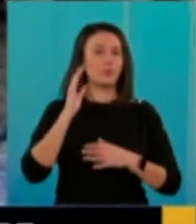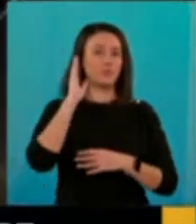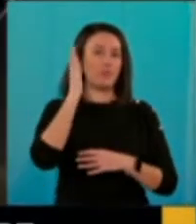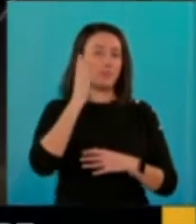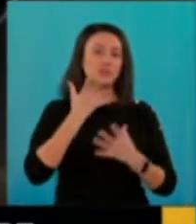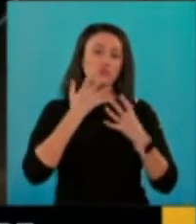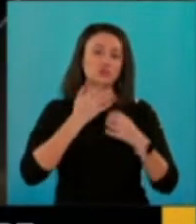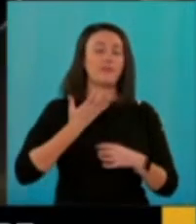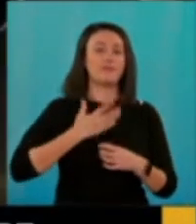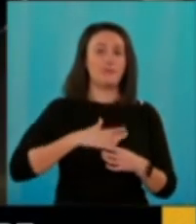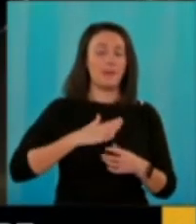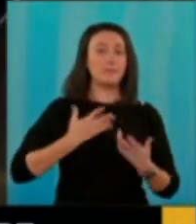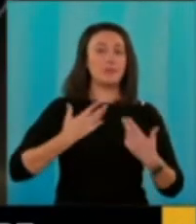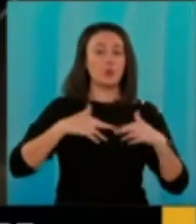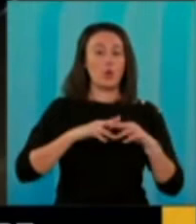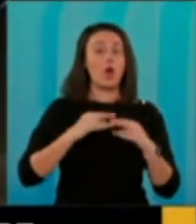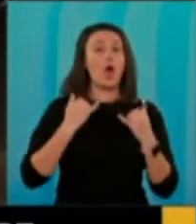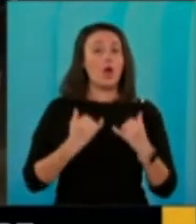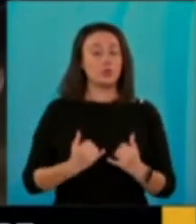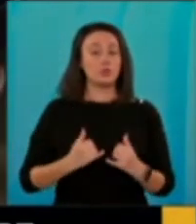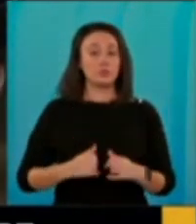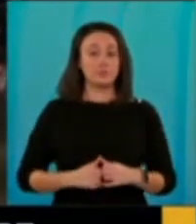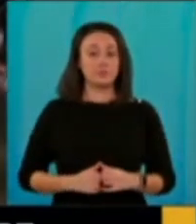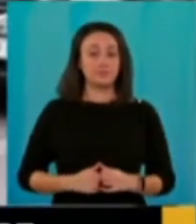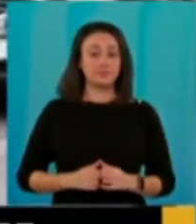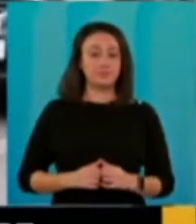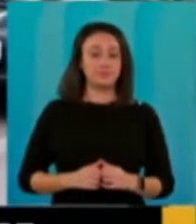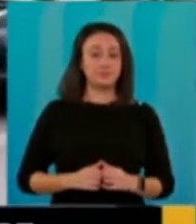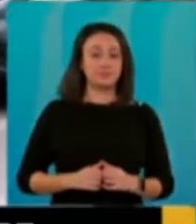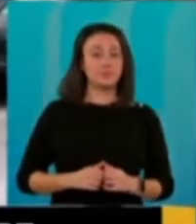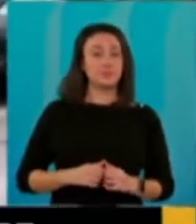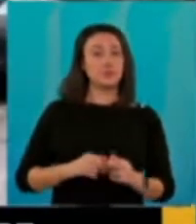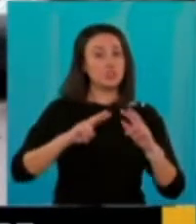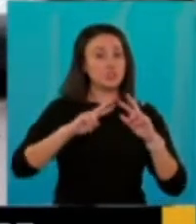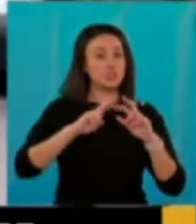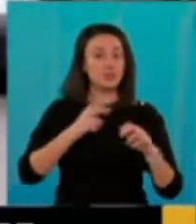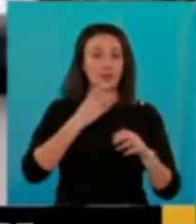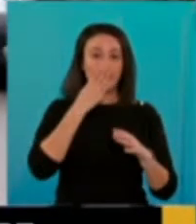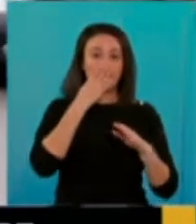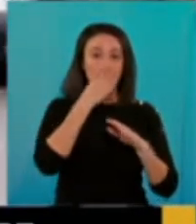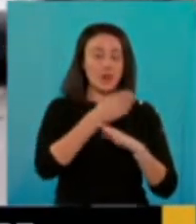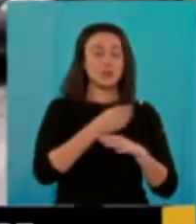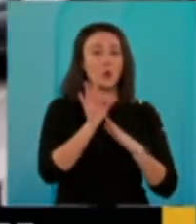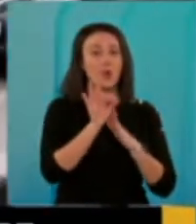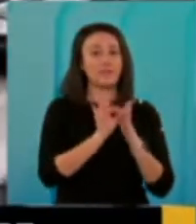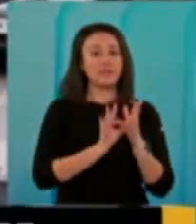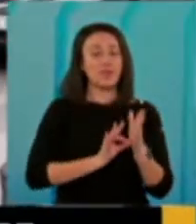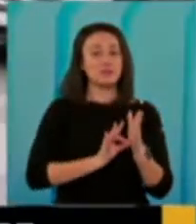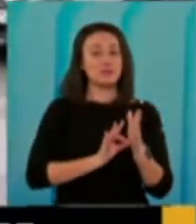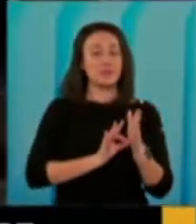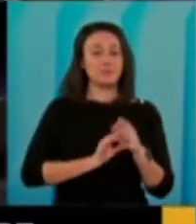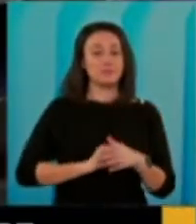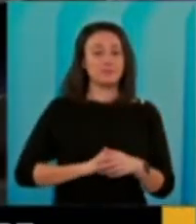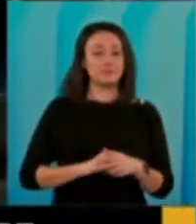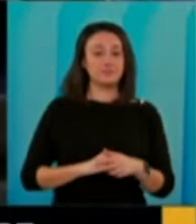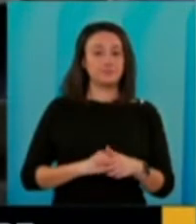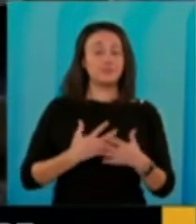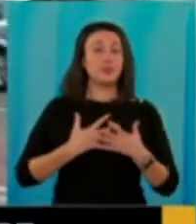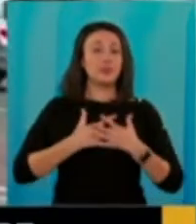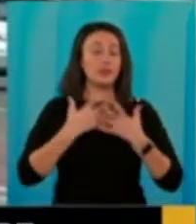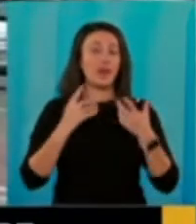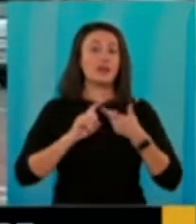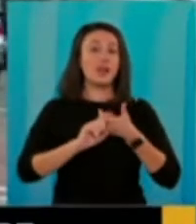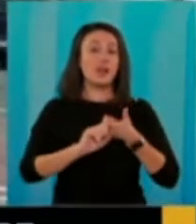ceea ce ne dorim. În acest moment, cercetările merg către o evidență cât mai concretă